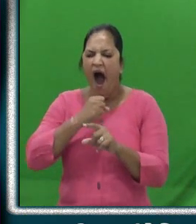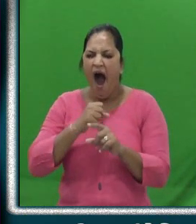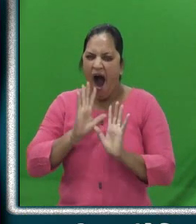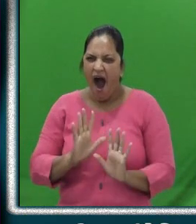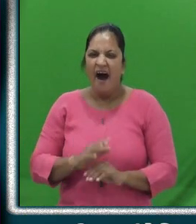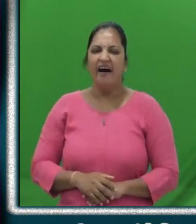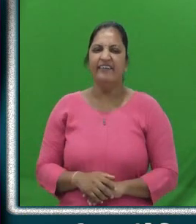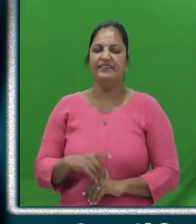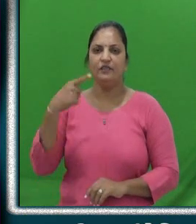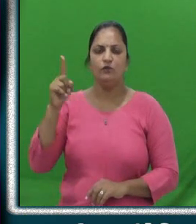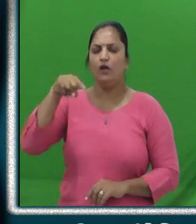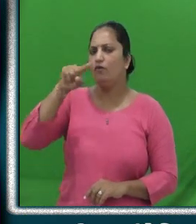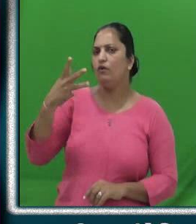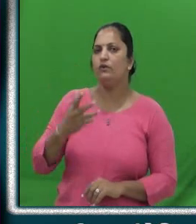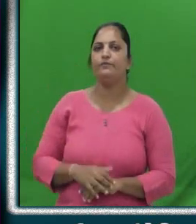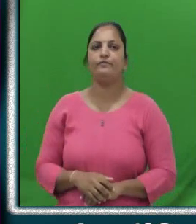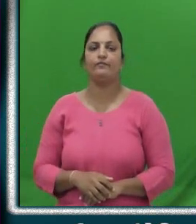ઓર ફોલ્સ?